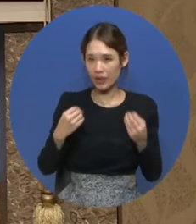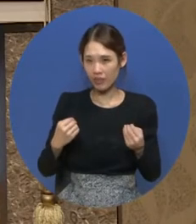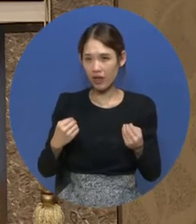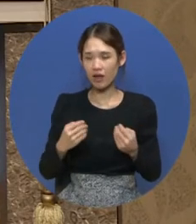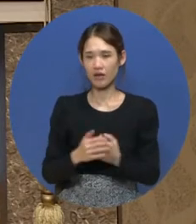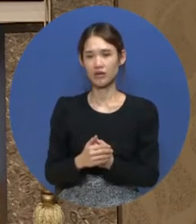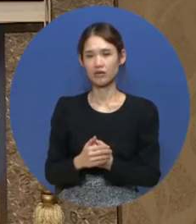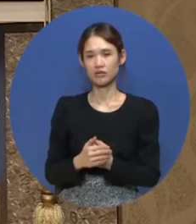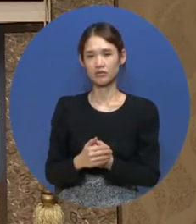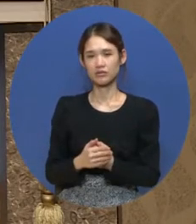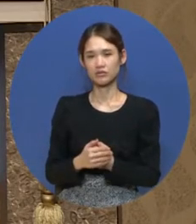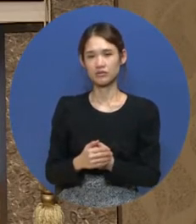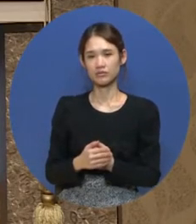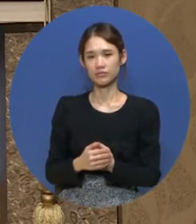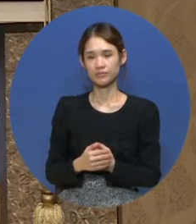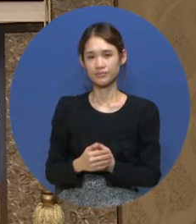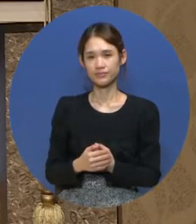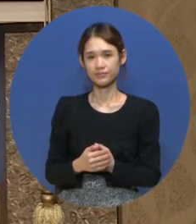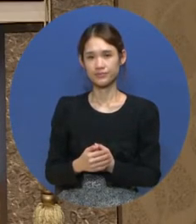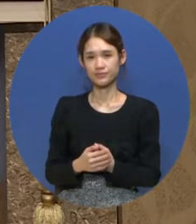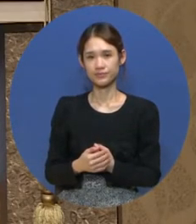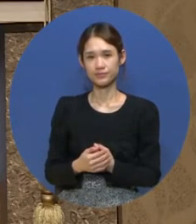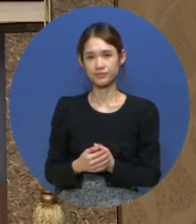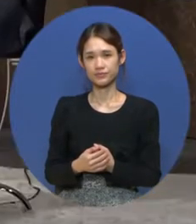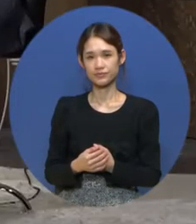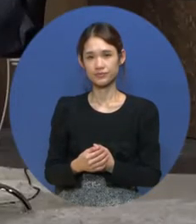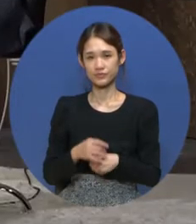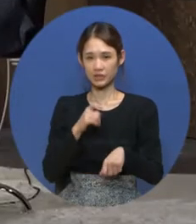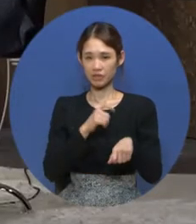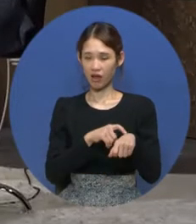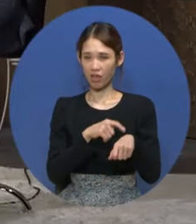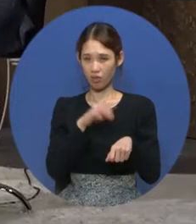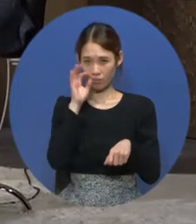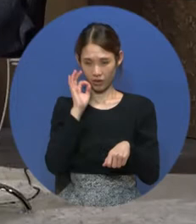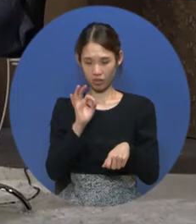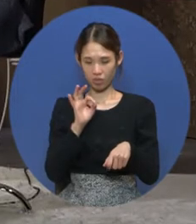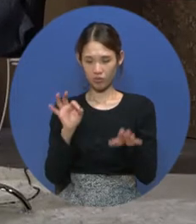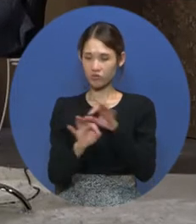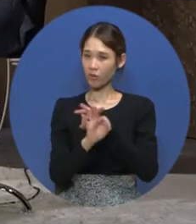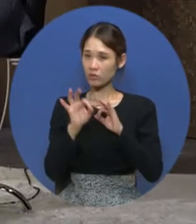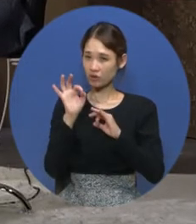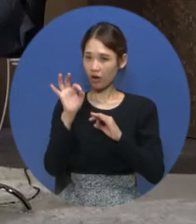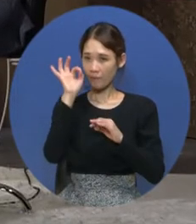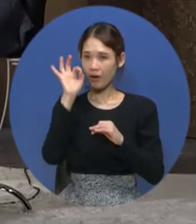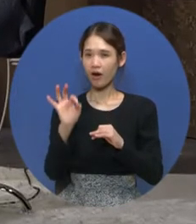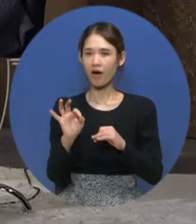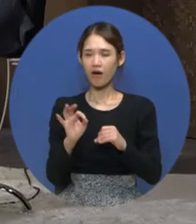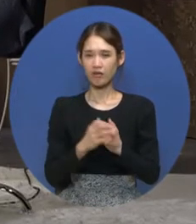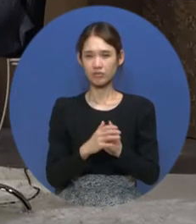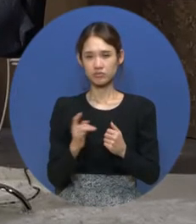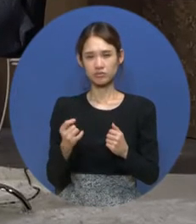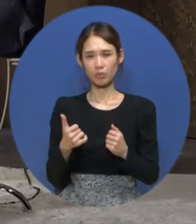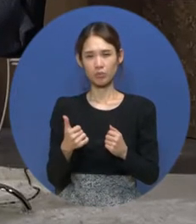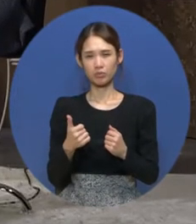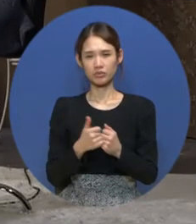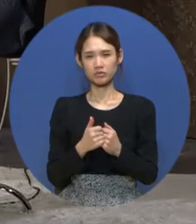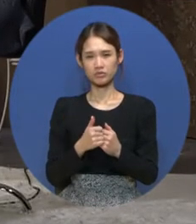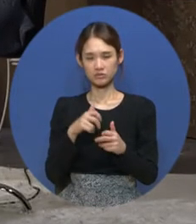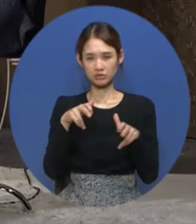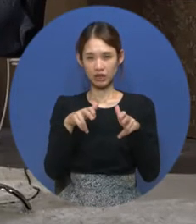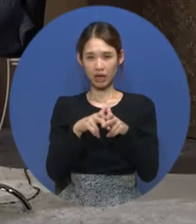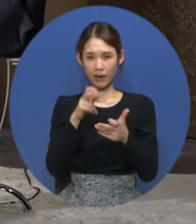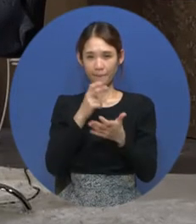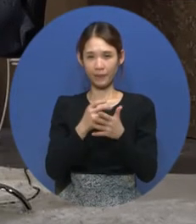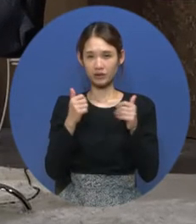그거 하고 있습니다 음 그러니까 시간적으로도 그렇고 또 경제적으로 노렸고 좀 상당히 장애 판 점 을